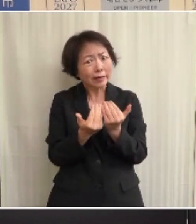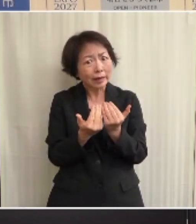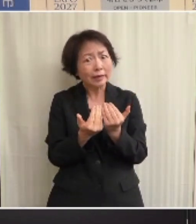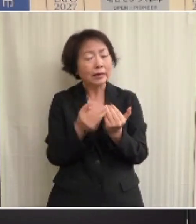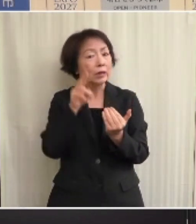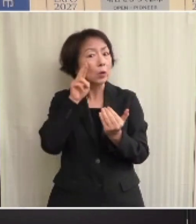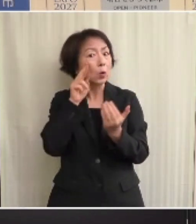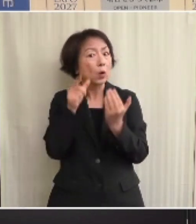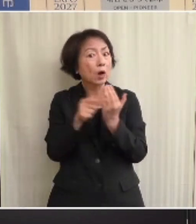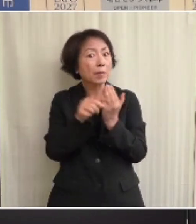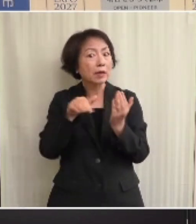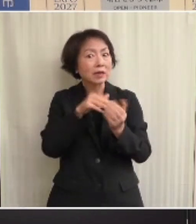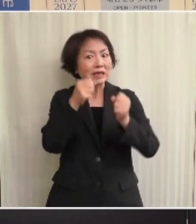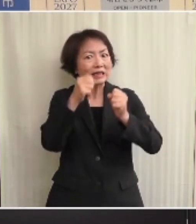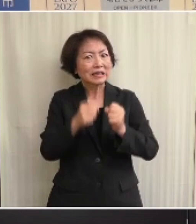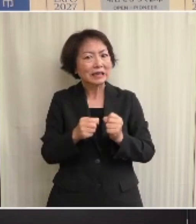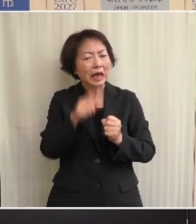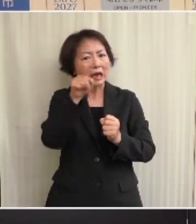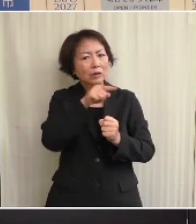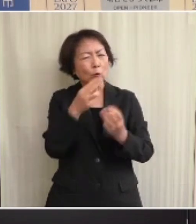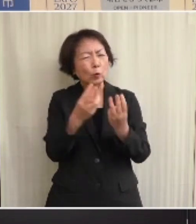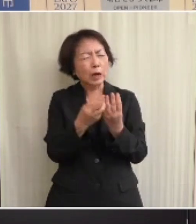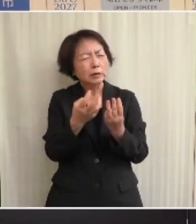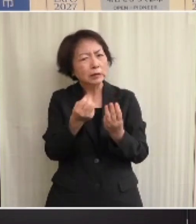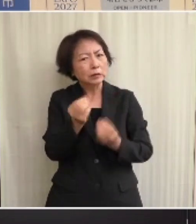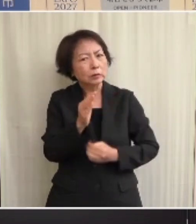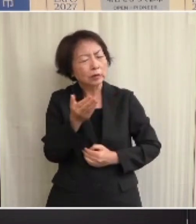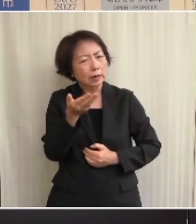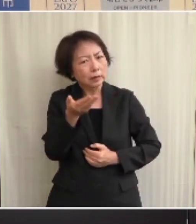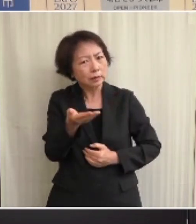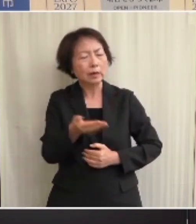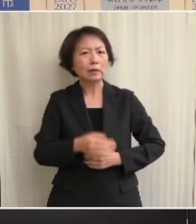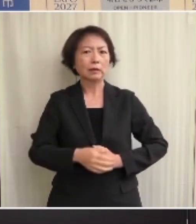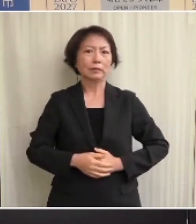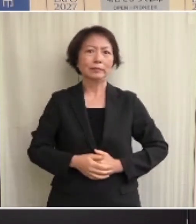留されたというもし数字があれば伺えればと思います。